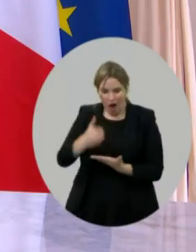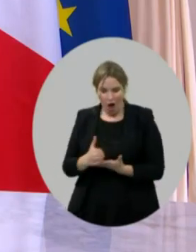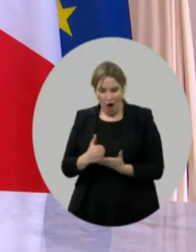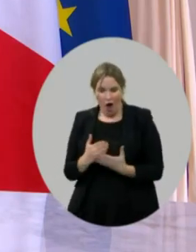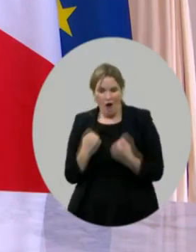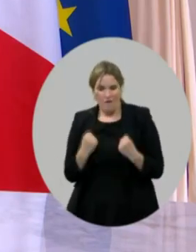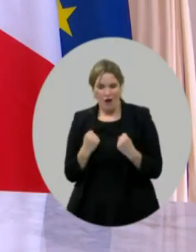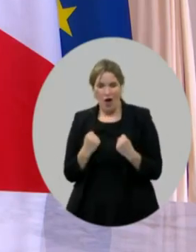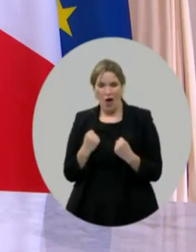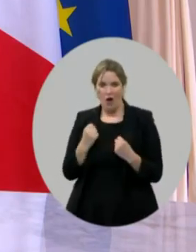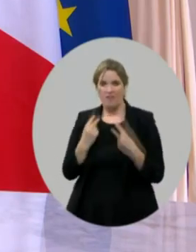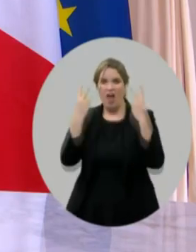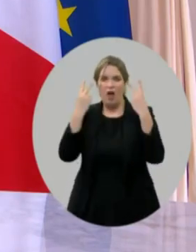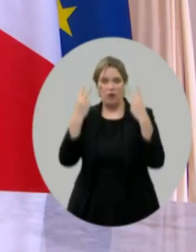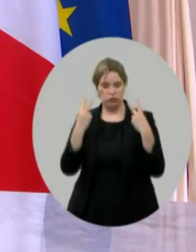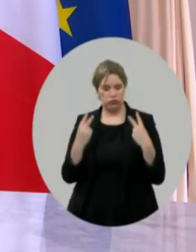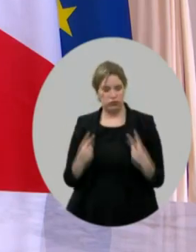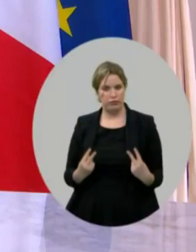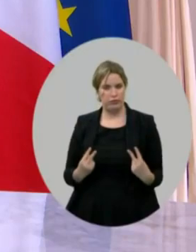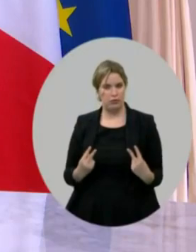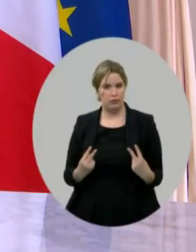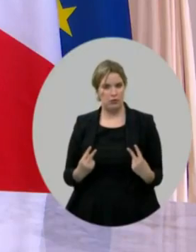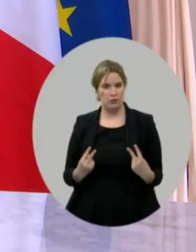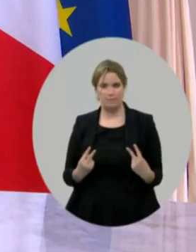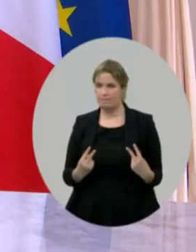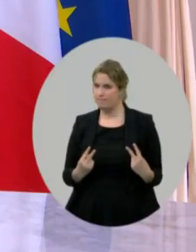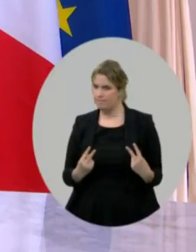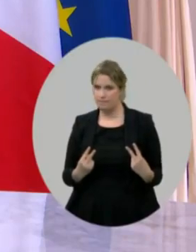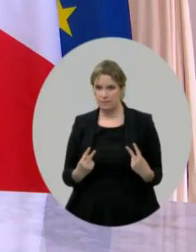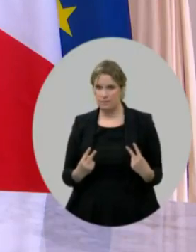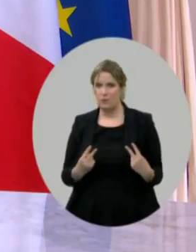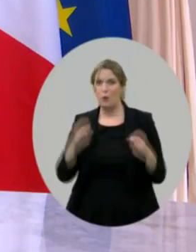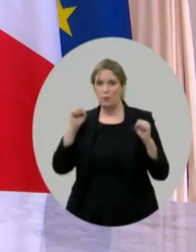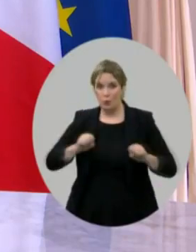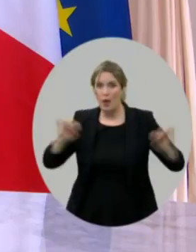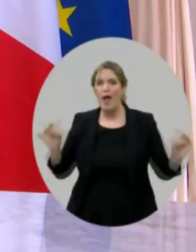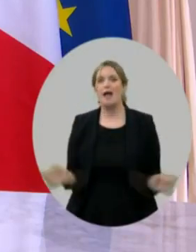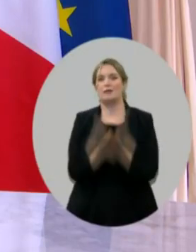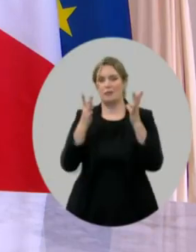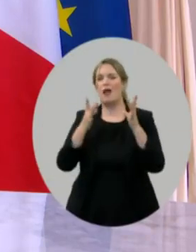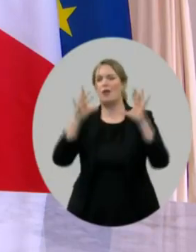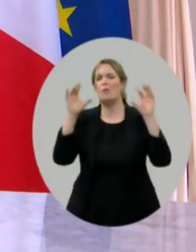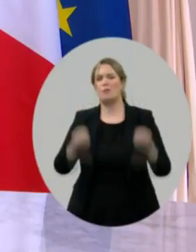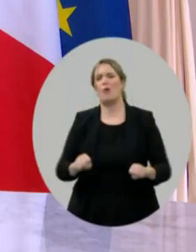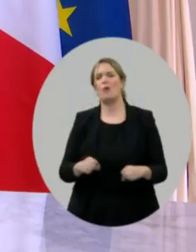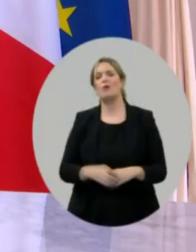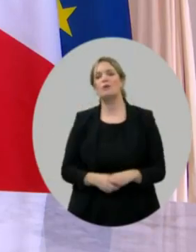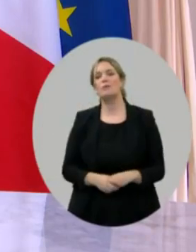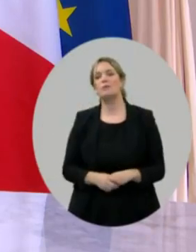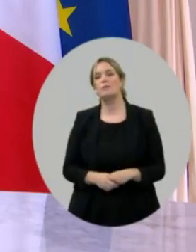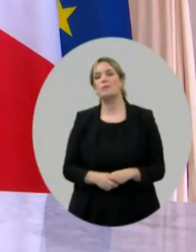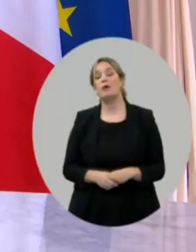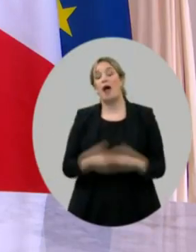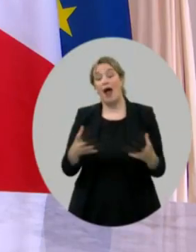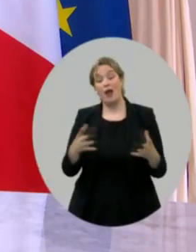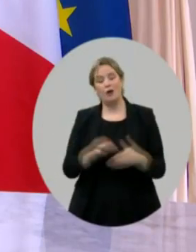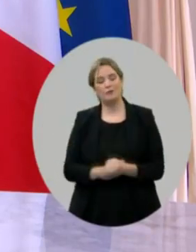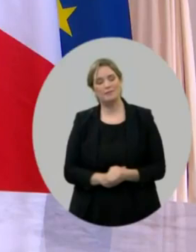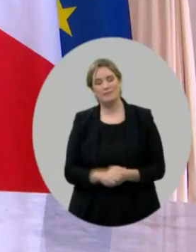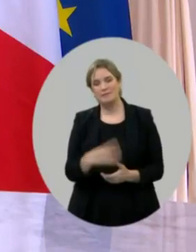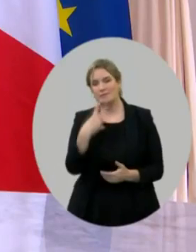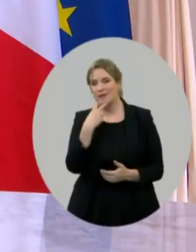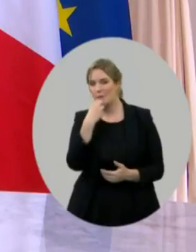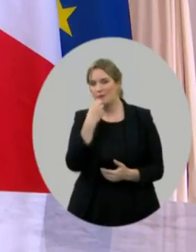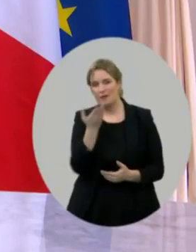intimes. Nous sommes capables de l'exceptionnel. Alors, mes chers